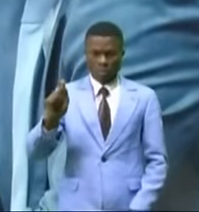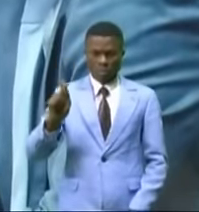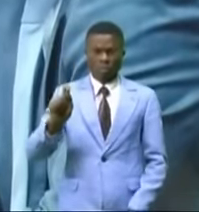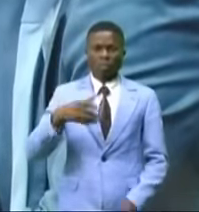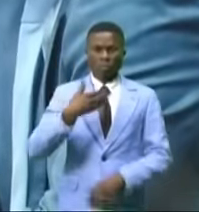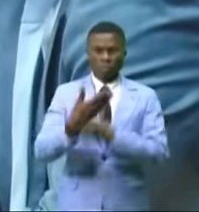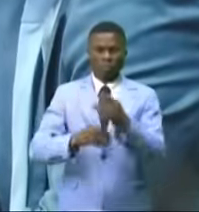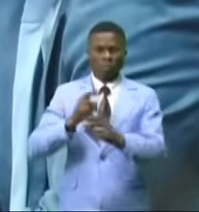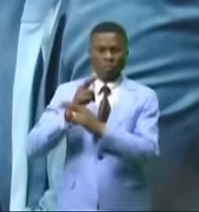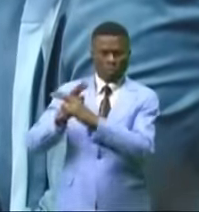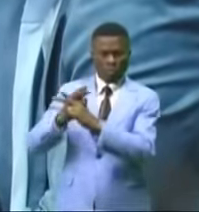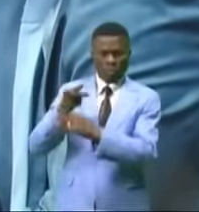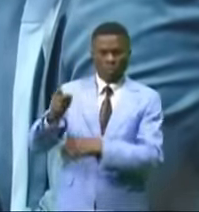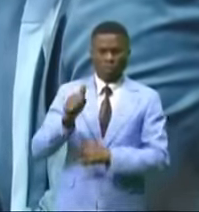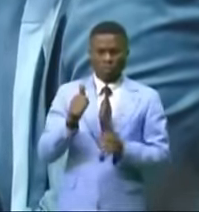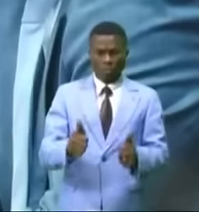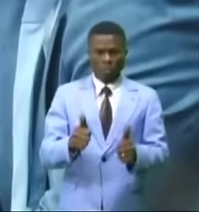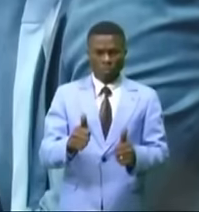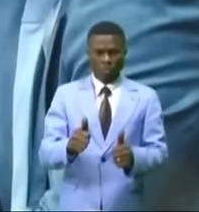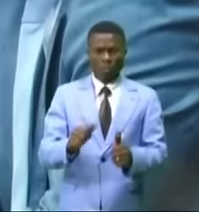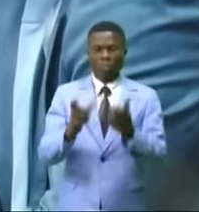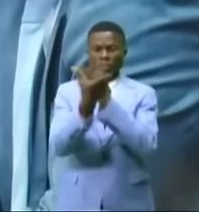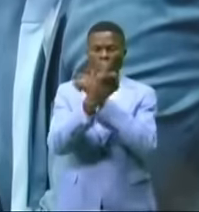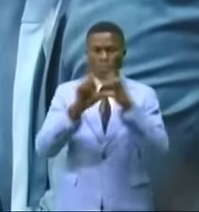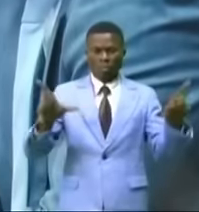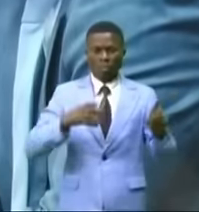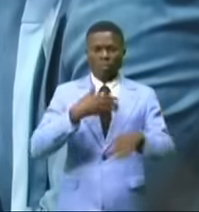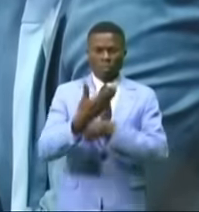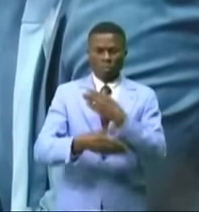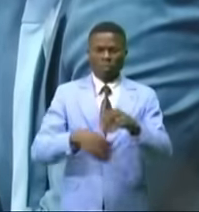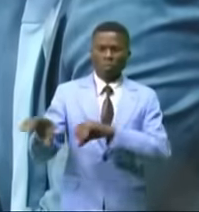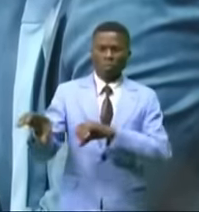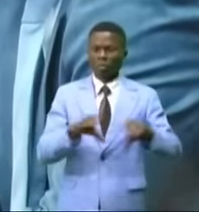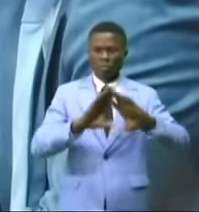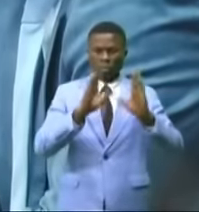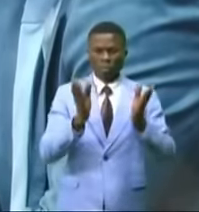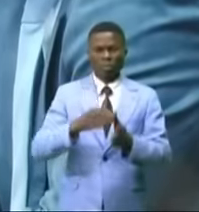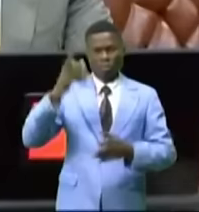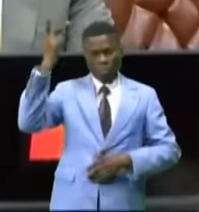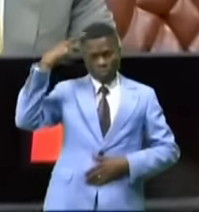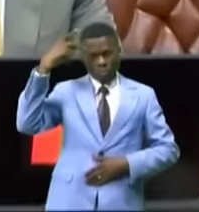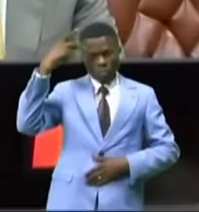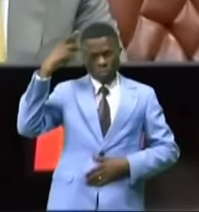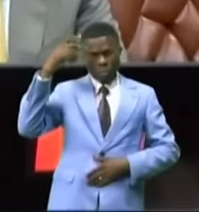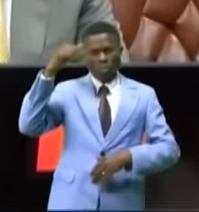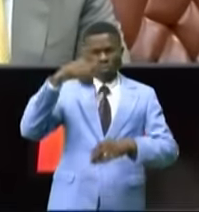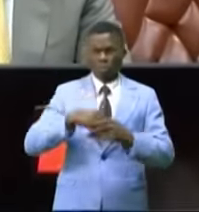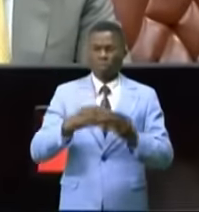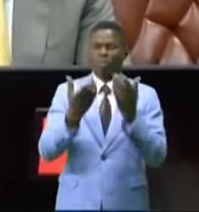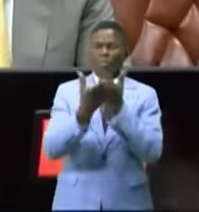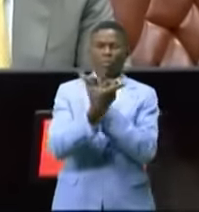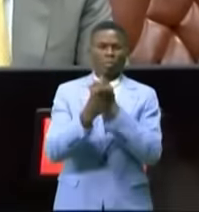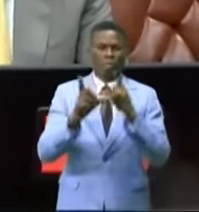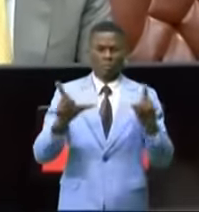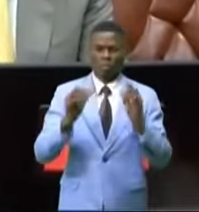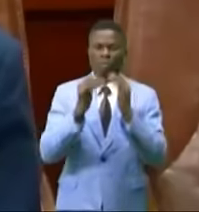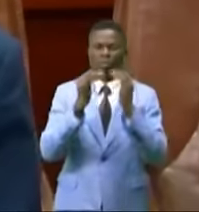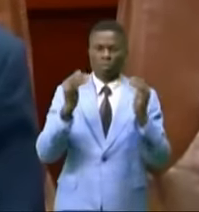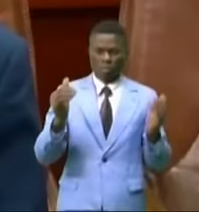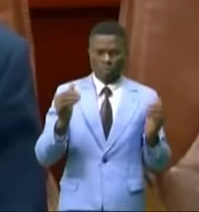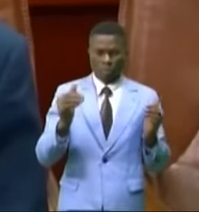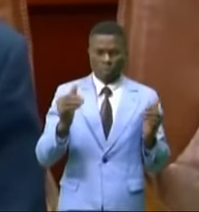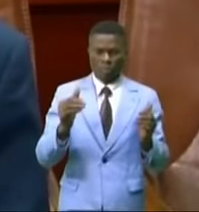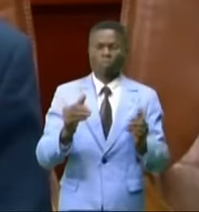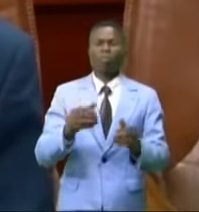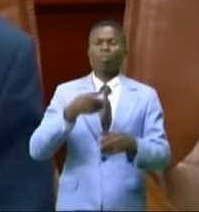sécurité et sa liberté d'exercer ses activités politiques en toute quiétude, et